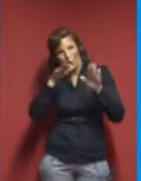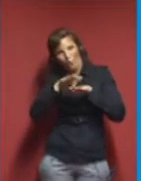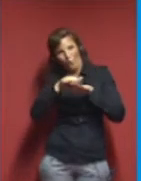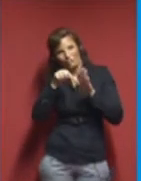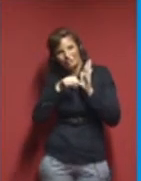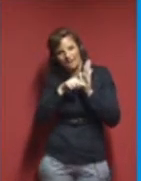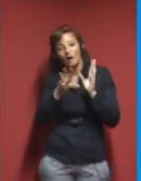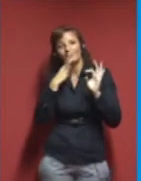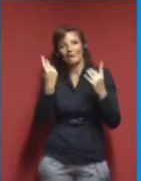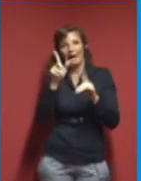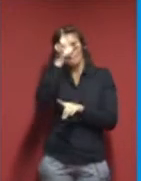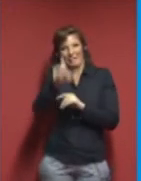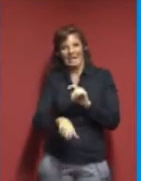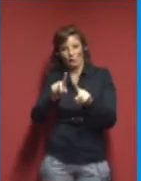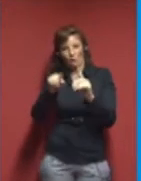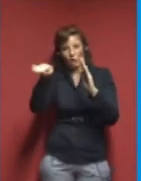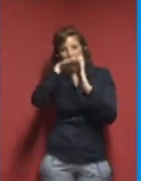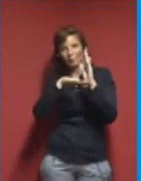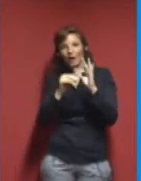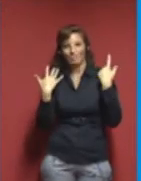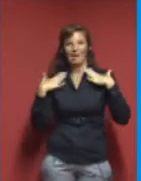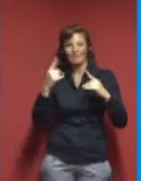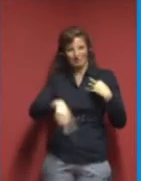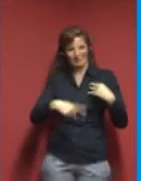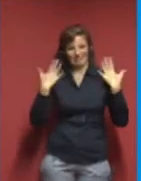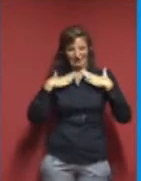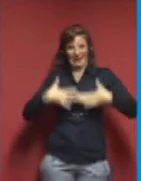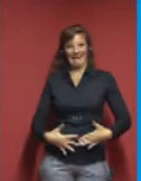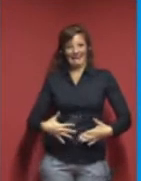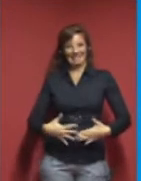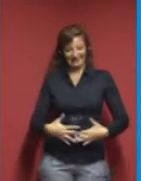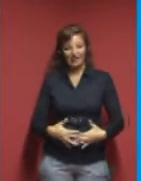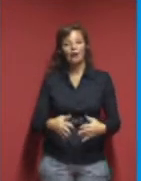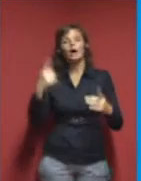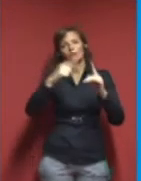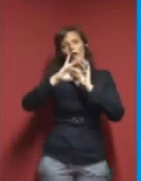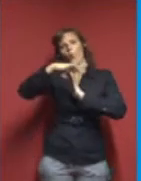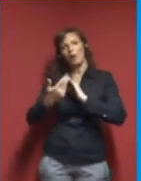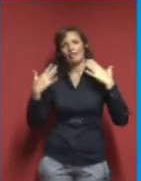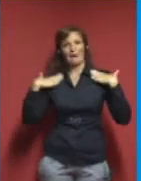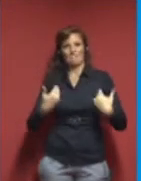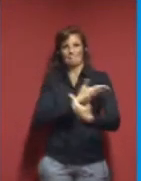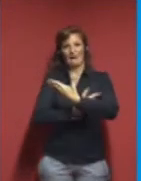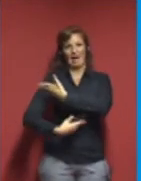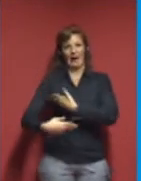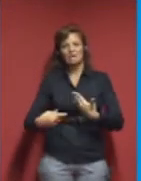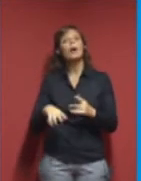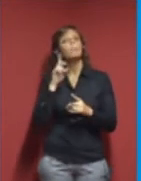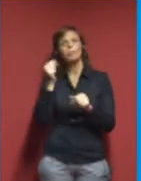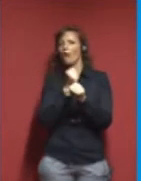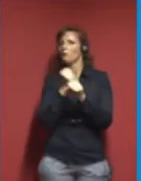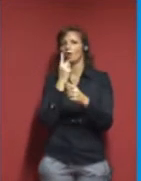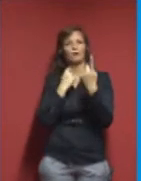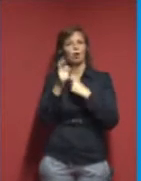e la persona che lo ha programmato la sta anche indossando ora. Questa è un'altra maglietta proveniente proprio dallo stesso